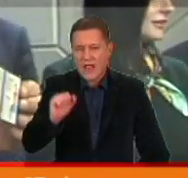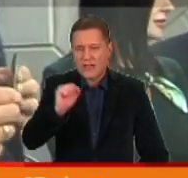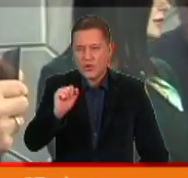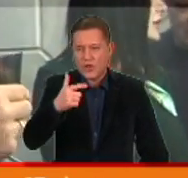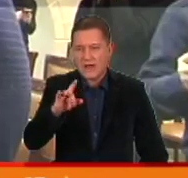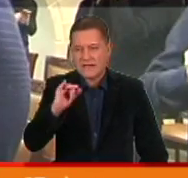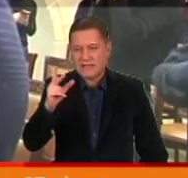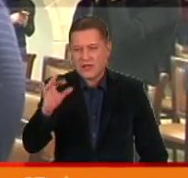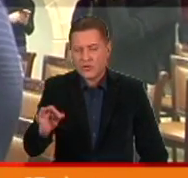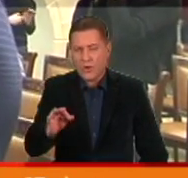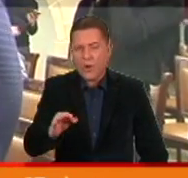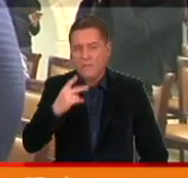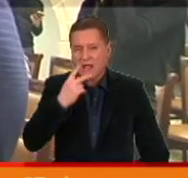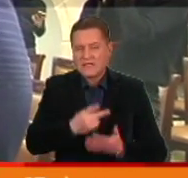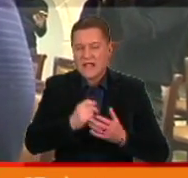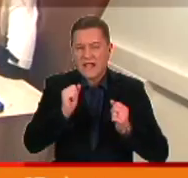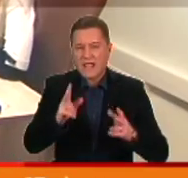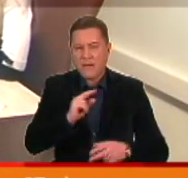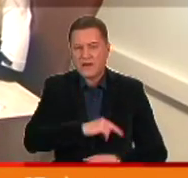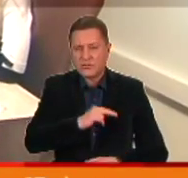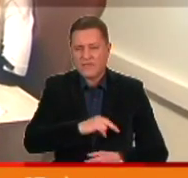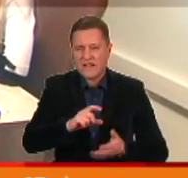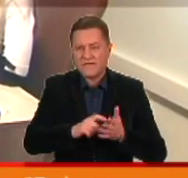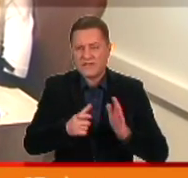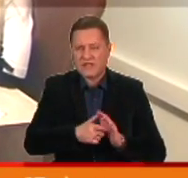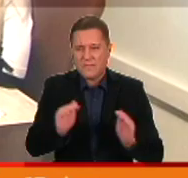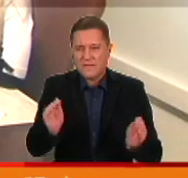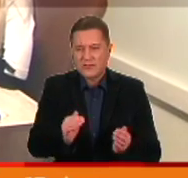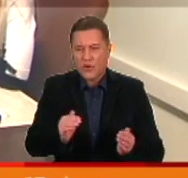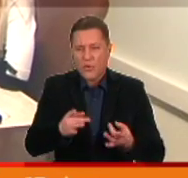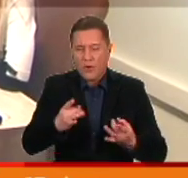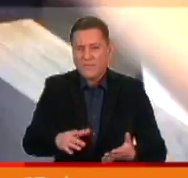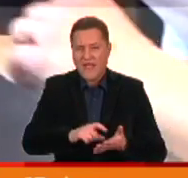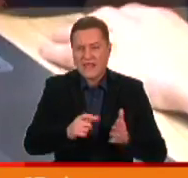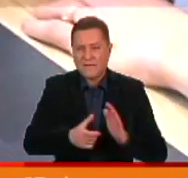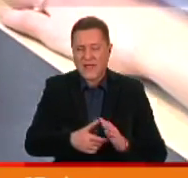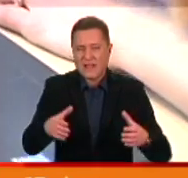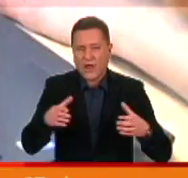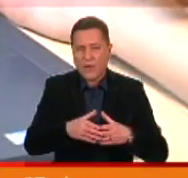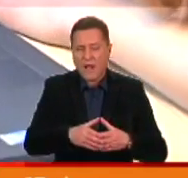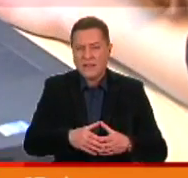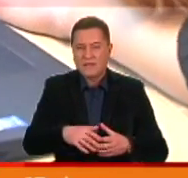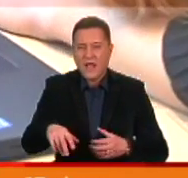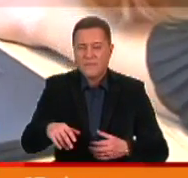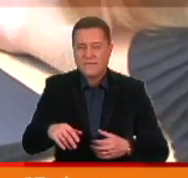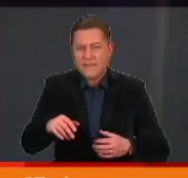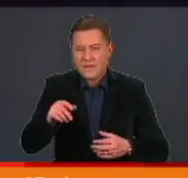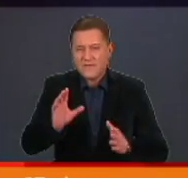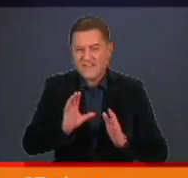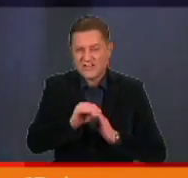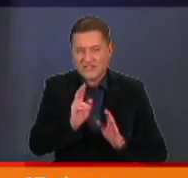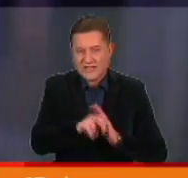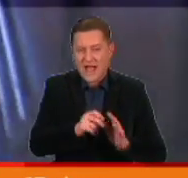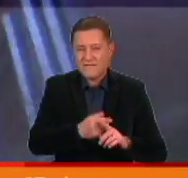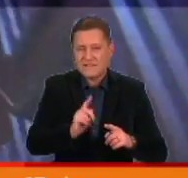показали, як працюватиме його штаб. Невеличкі скромні кімнати, бо команда тільки взялася обживати приміщення. Більшість людей